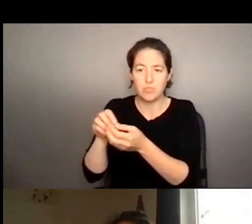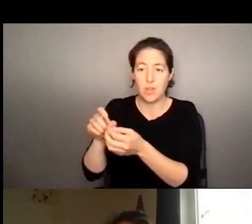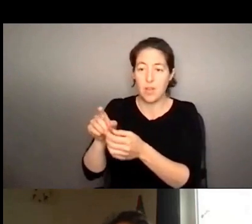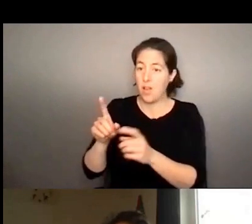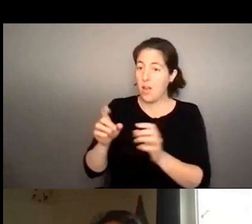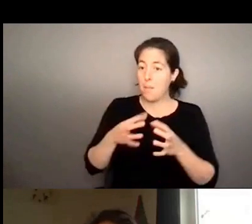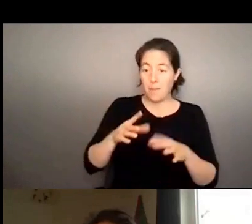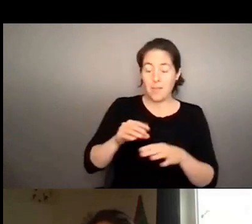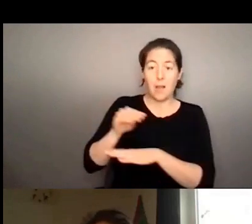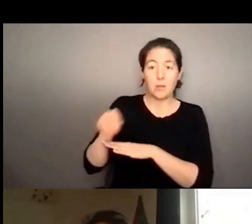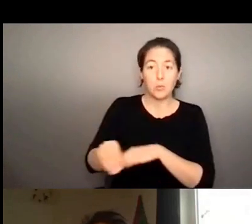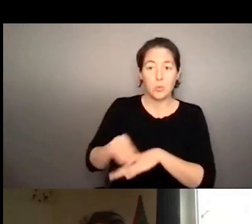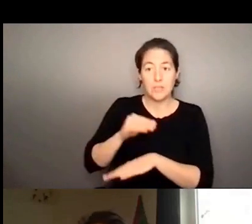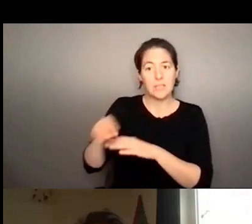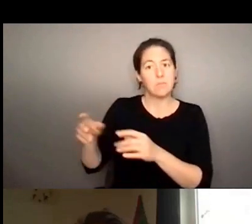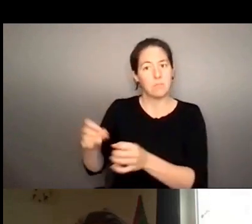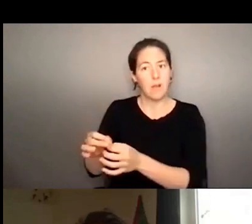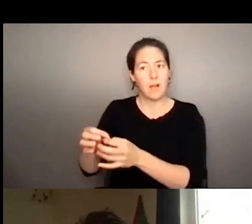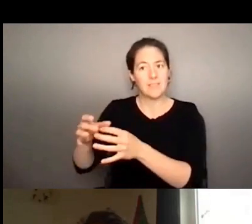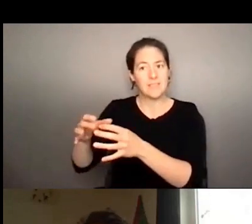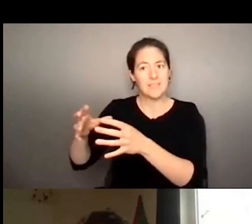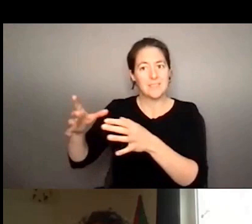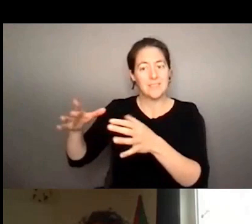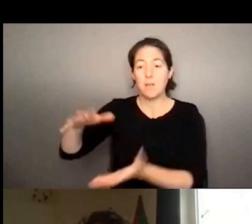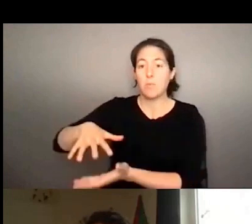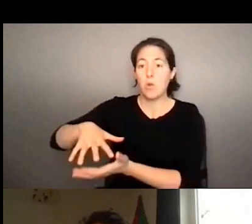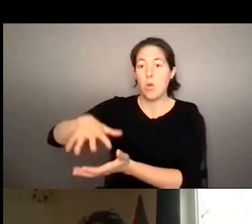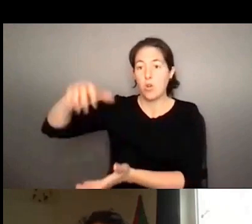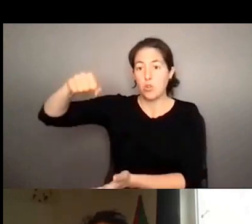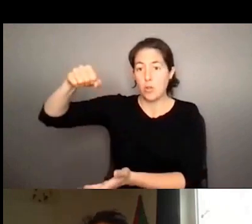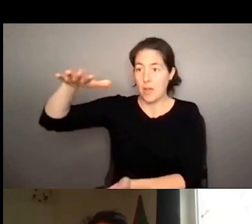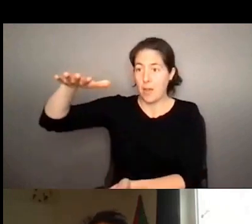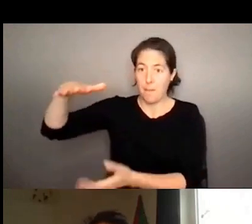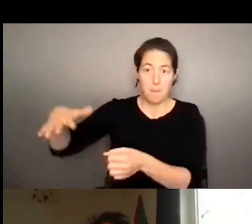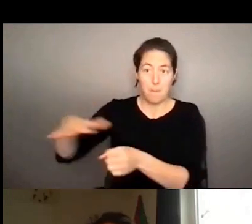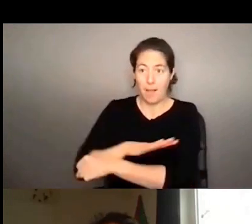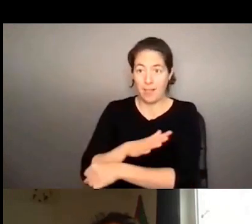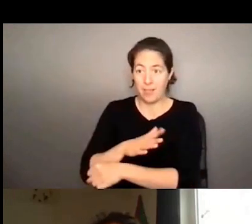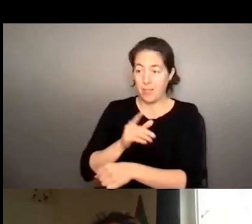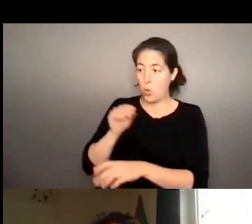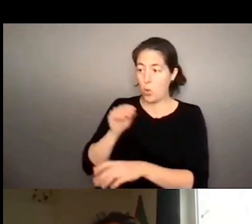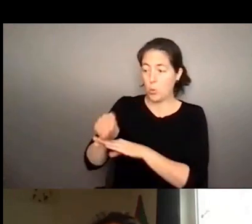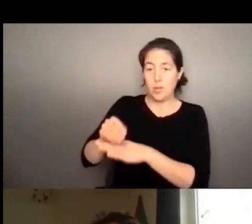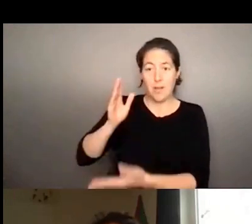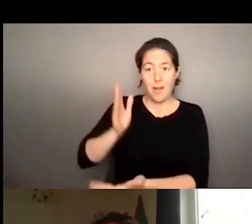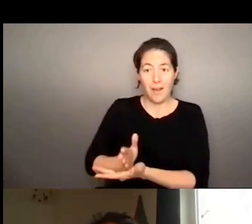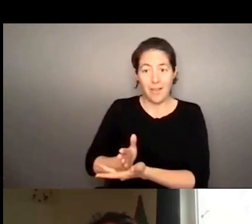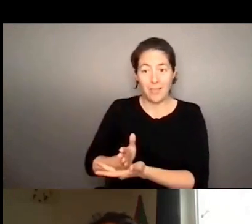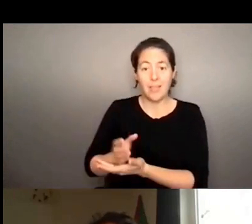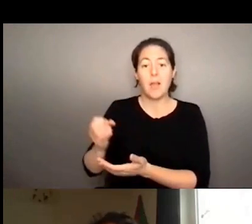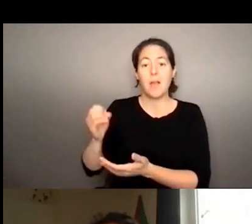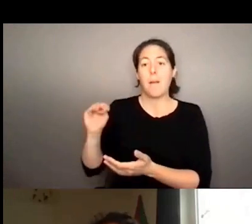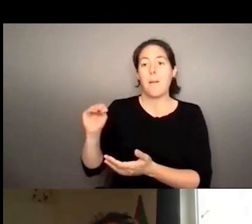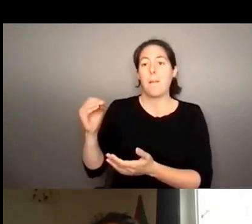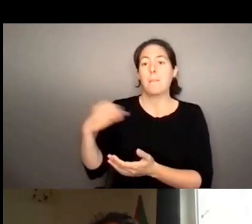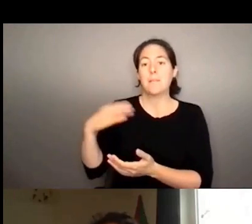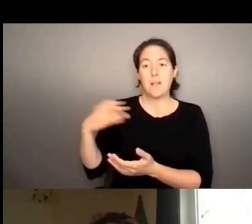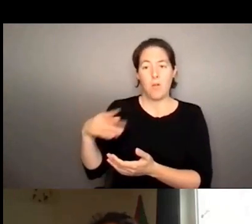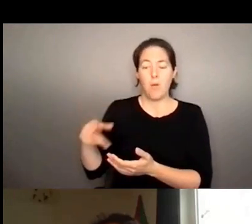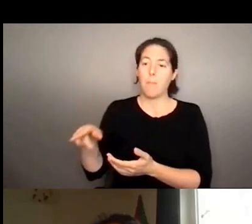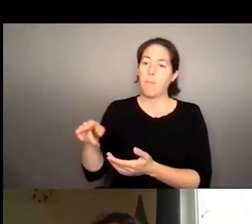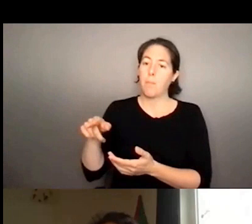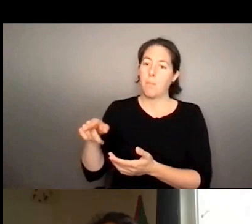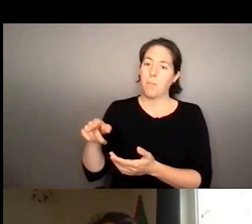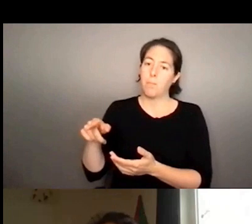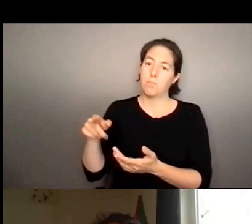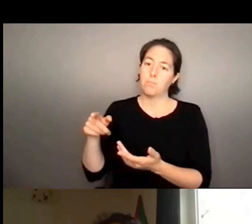va grandir. Puis une fois qu'on a une chaudière qui est pleine, si on arrête de nourrir, bien, comme on disait tout à l'heure, le mycélium arrive à son...